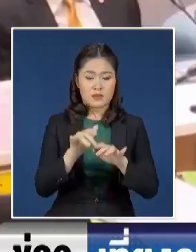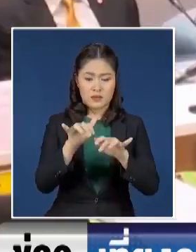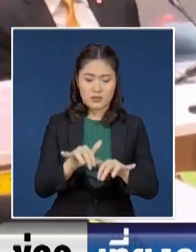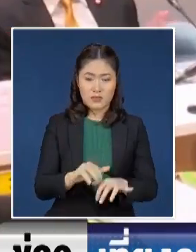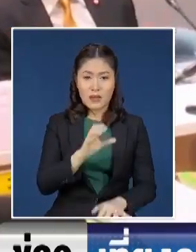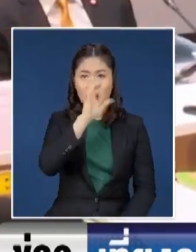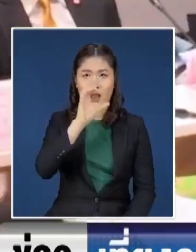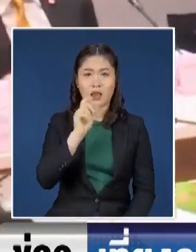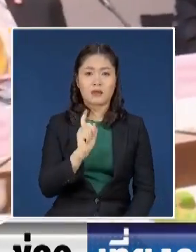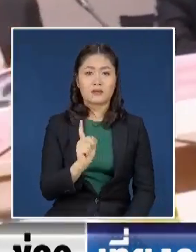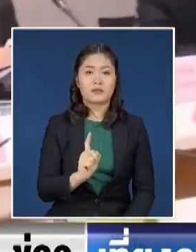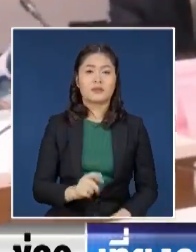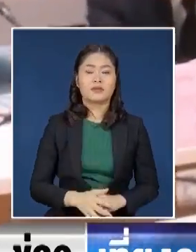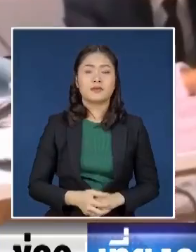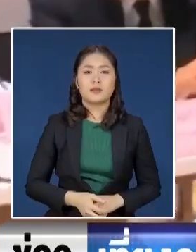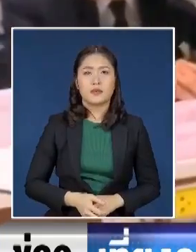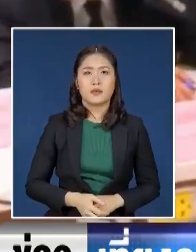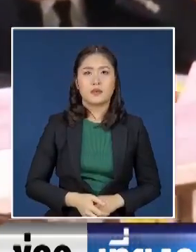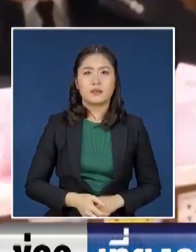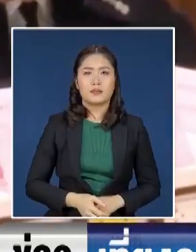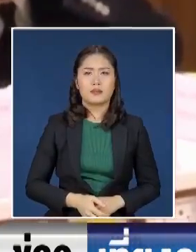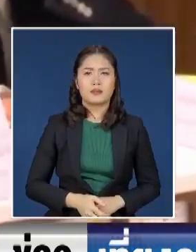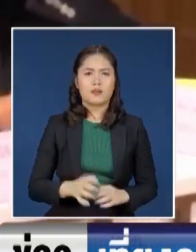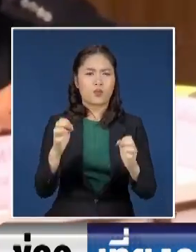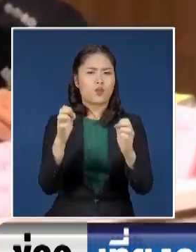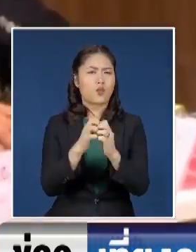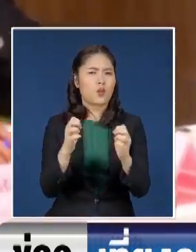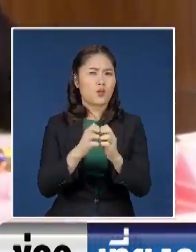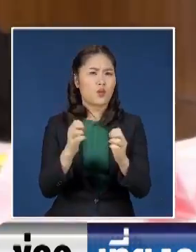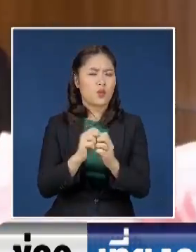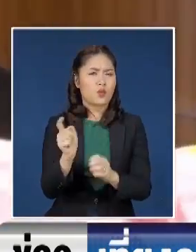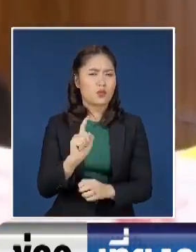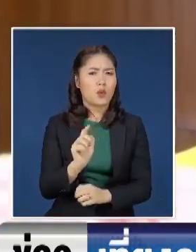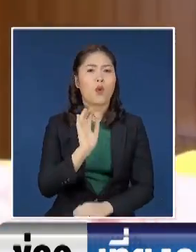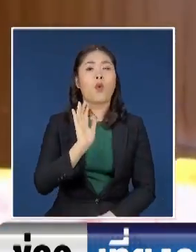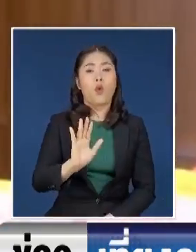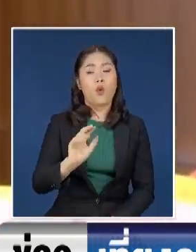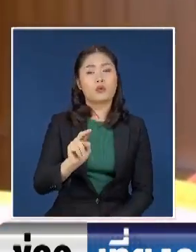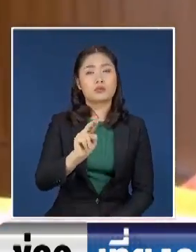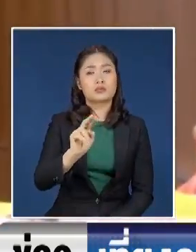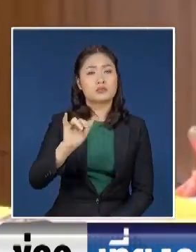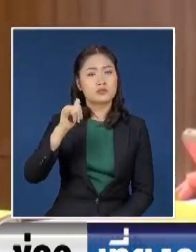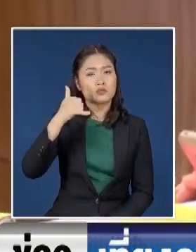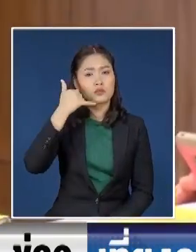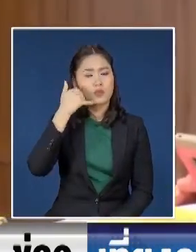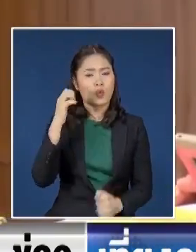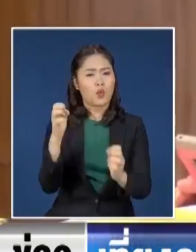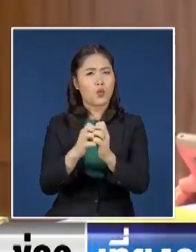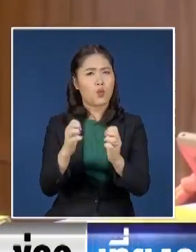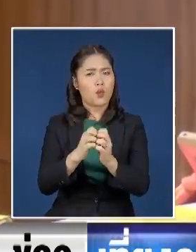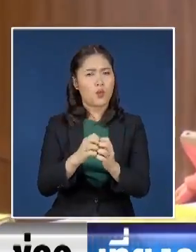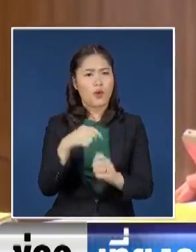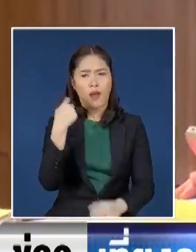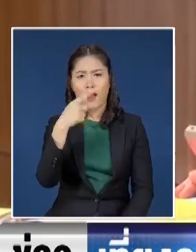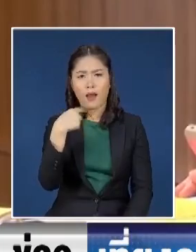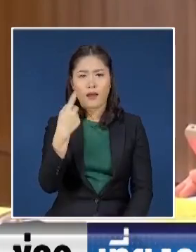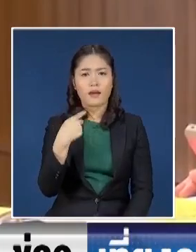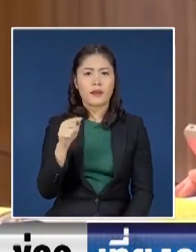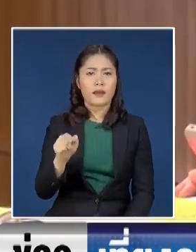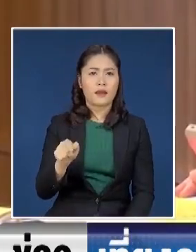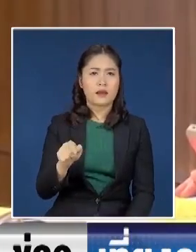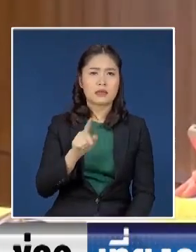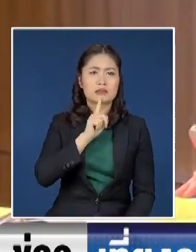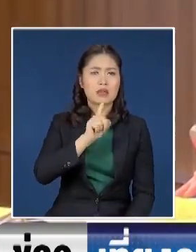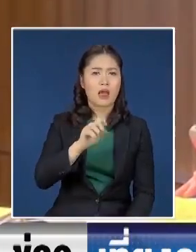Google เน ี่ ย เขาไม่ใช่เหรอครับก่อกวนเนี่ยเขาใช้ของเขาเนี่ยไปกวนประชาชนใครเหรอครับ